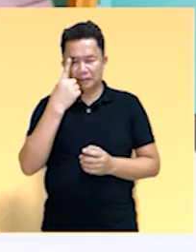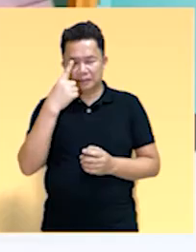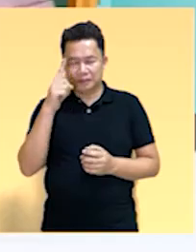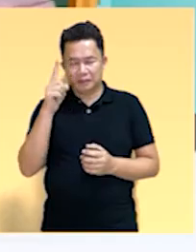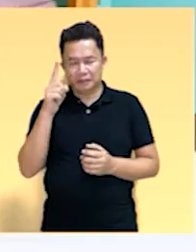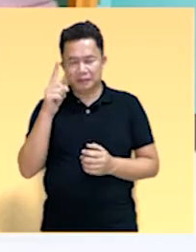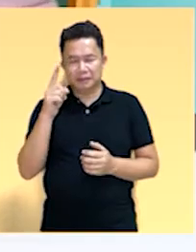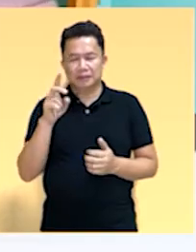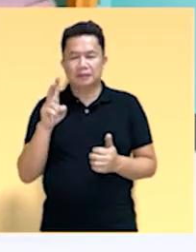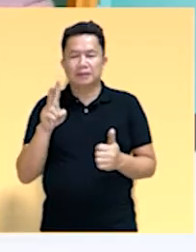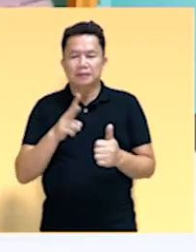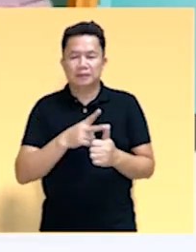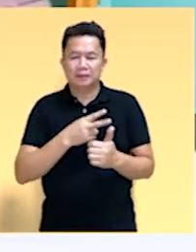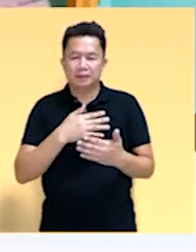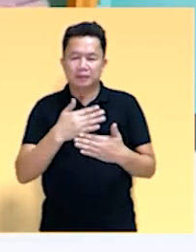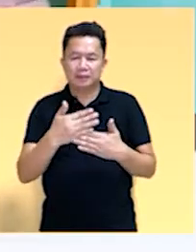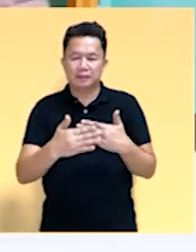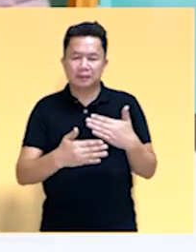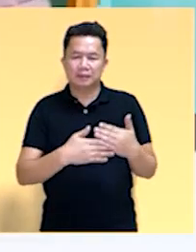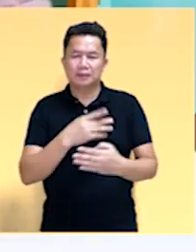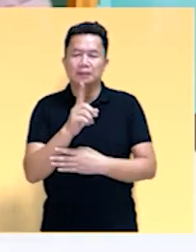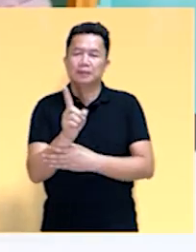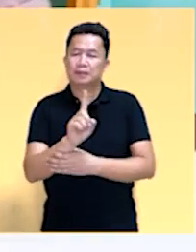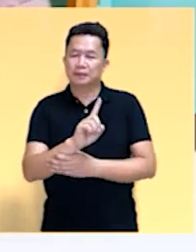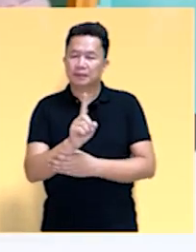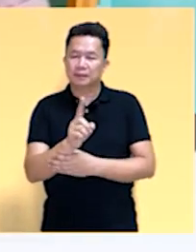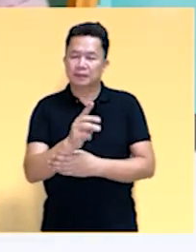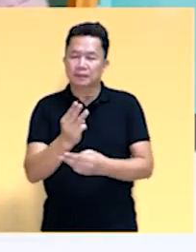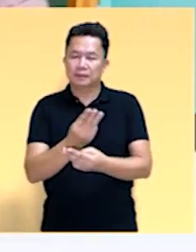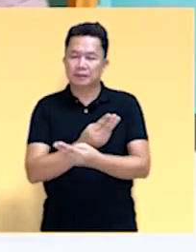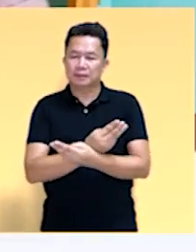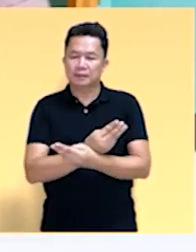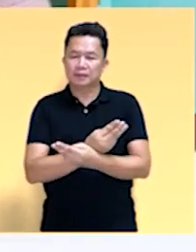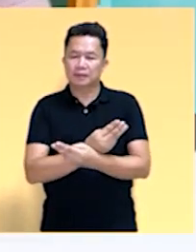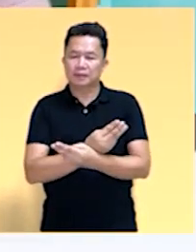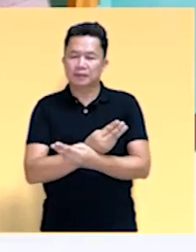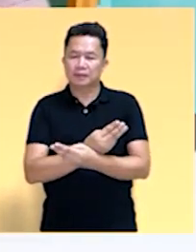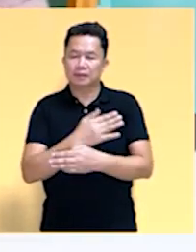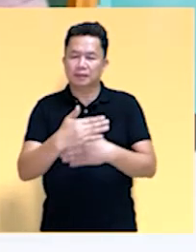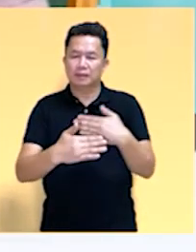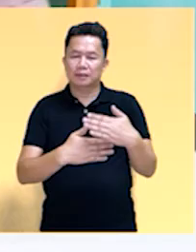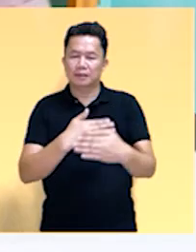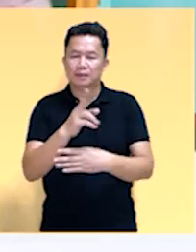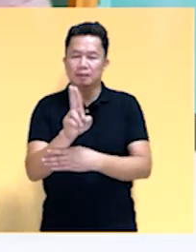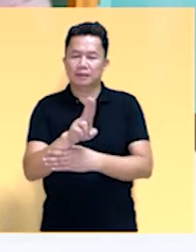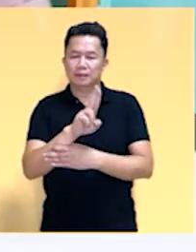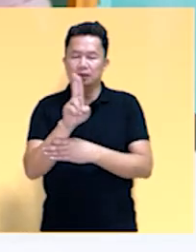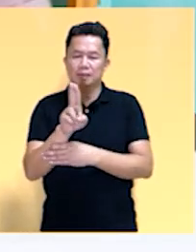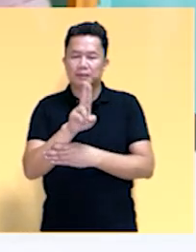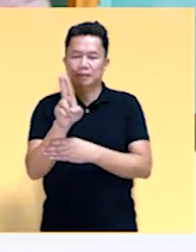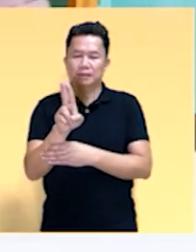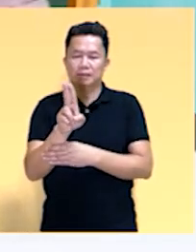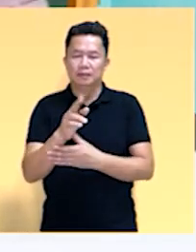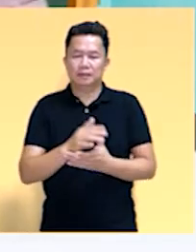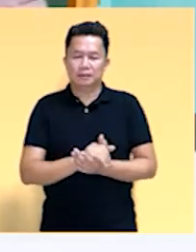Para sa ikalawang hakbang, what is the mathematical operation to be